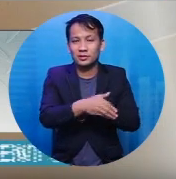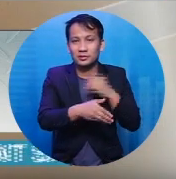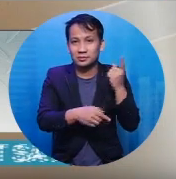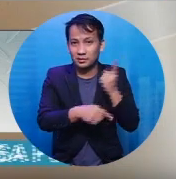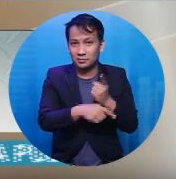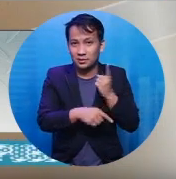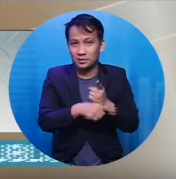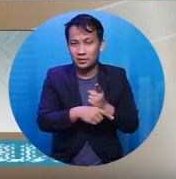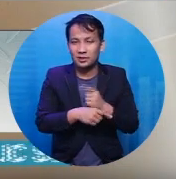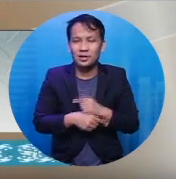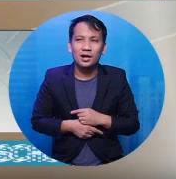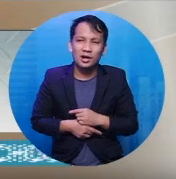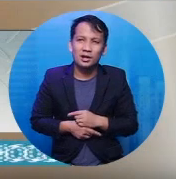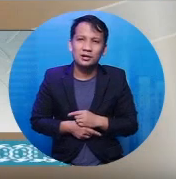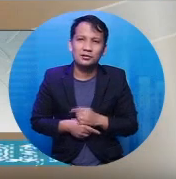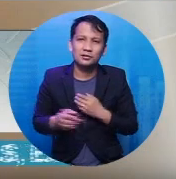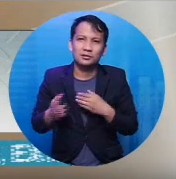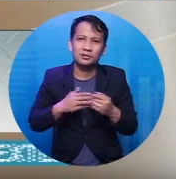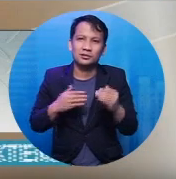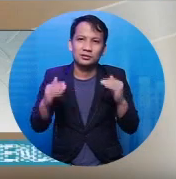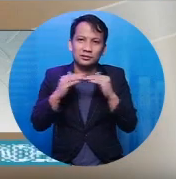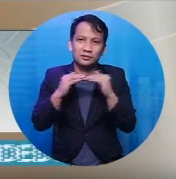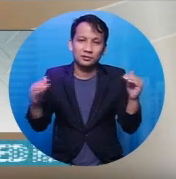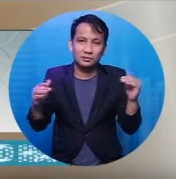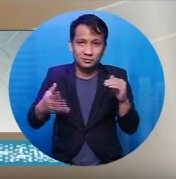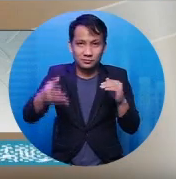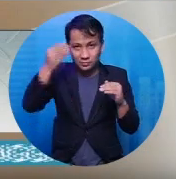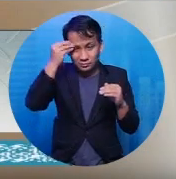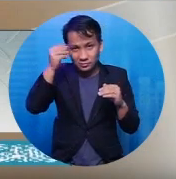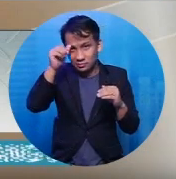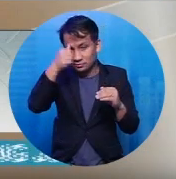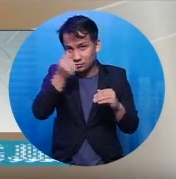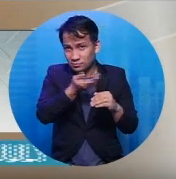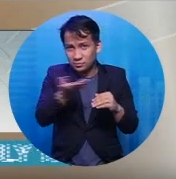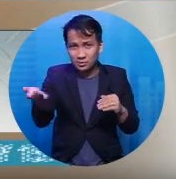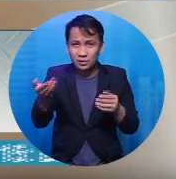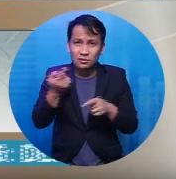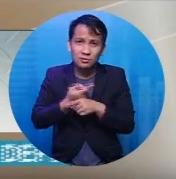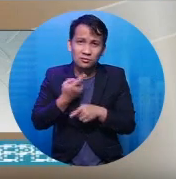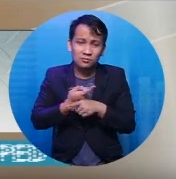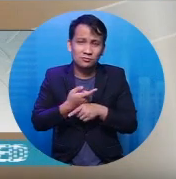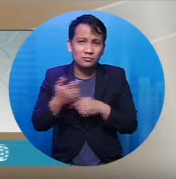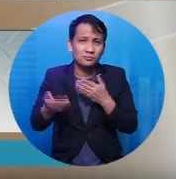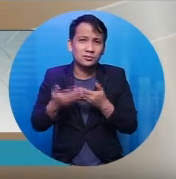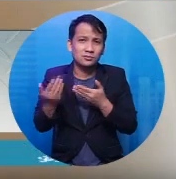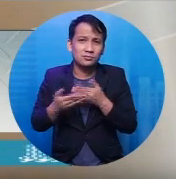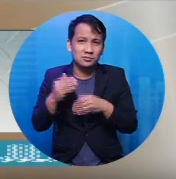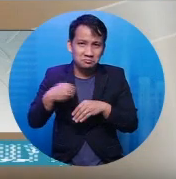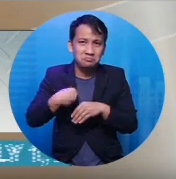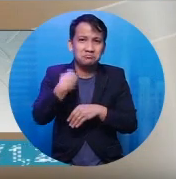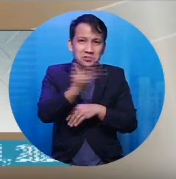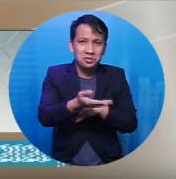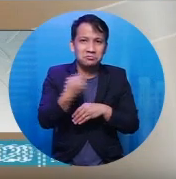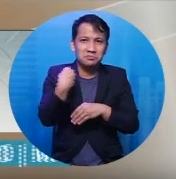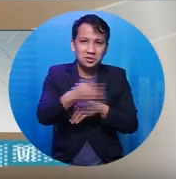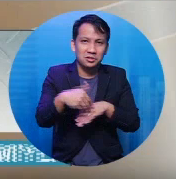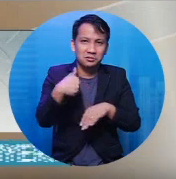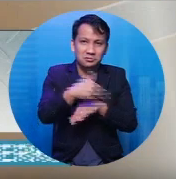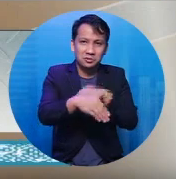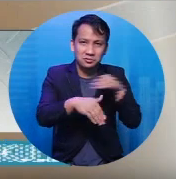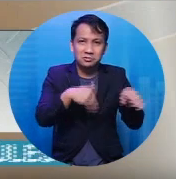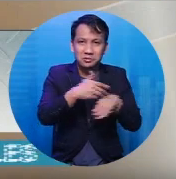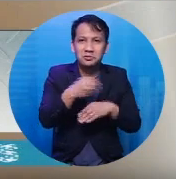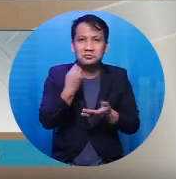ba? Para naman maging aral to sa lahat na this time, huwag kayong magpadalos-dalos, bigay ng bigay. Kasi ang iba, iniisip, pasensya